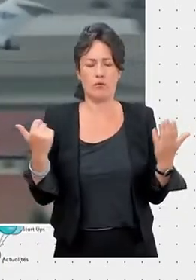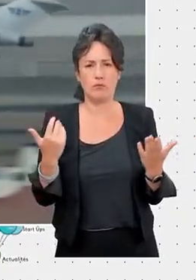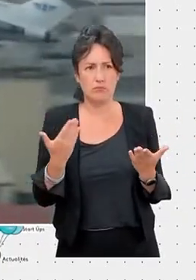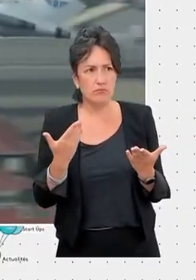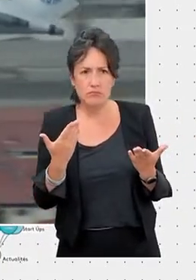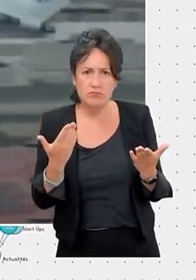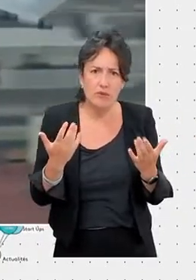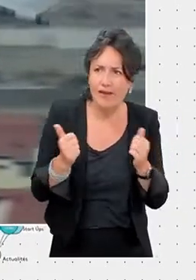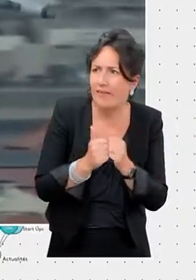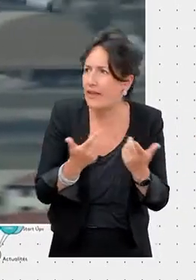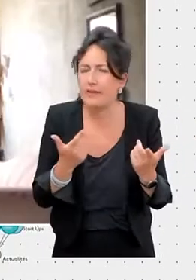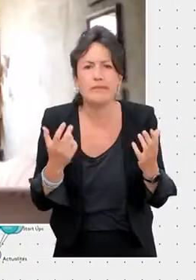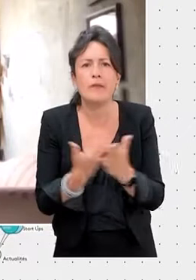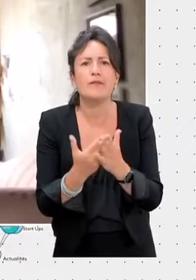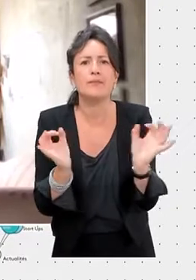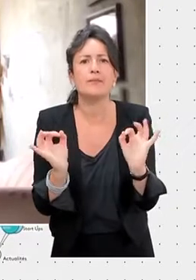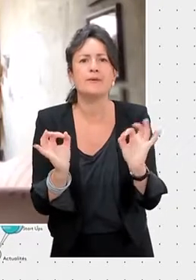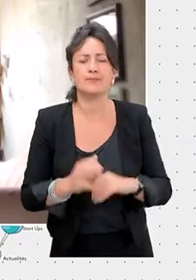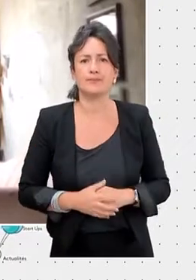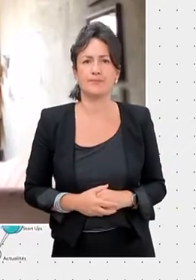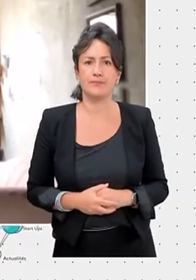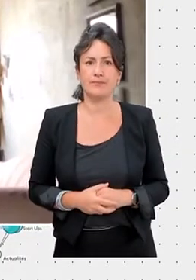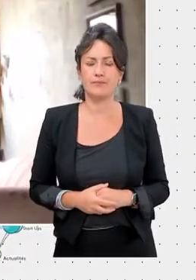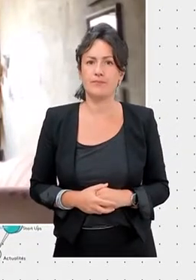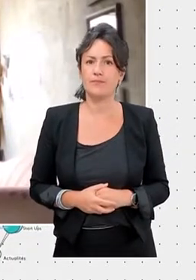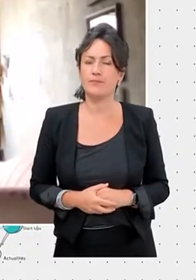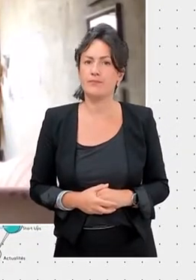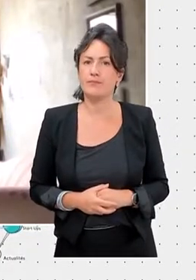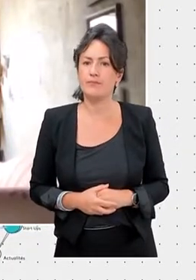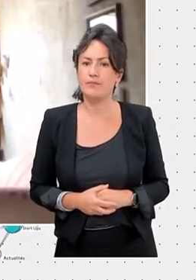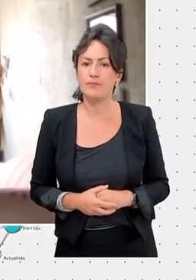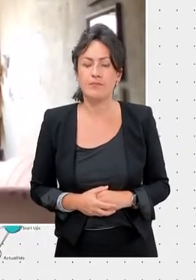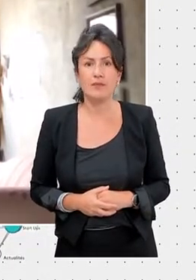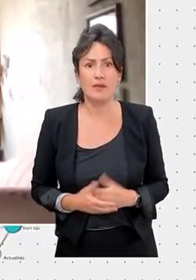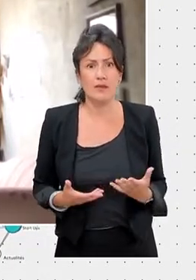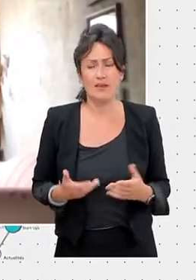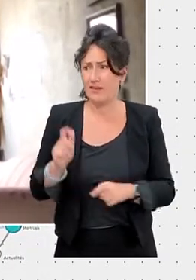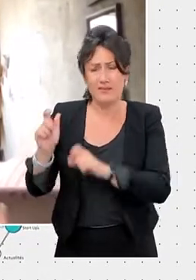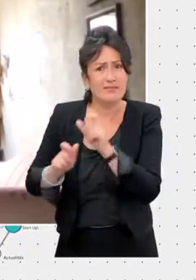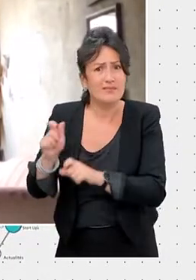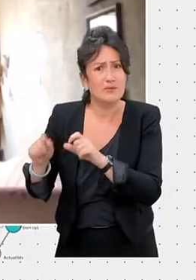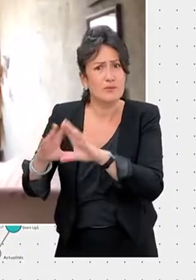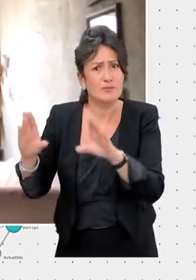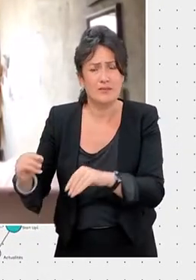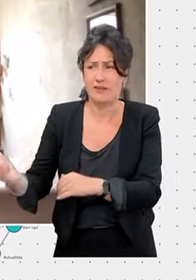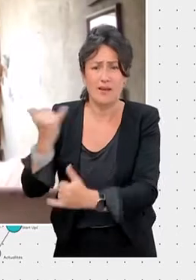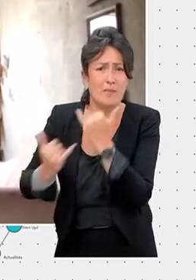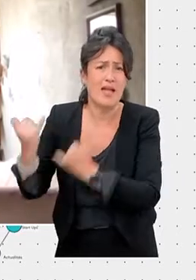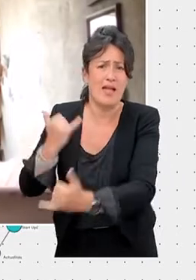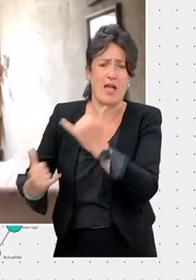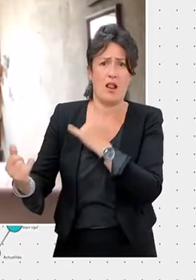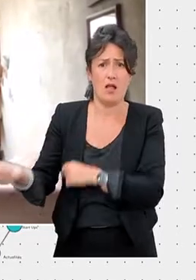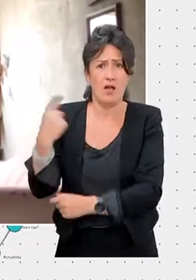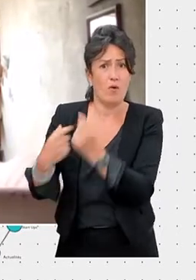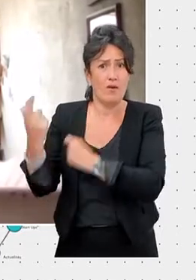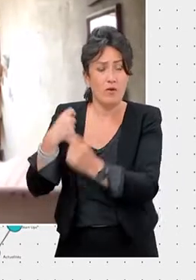importante. Non, on suivra. Et les gens se passent. Ils nous appellent, ils nous écrivent, les associations d'avocats